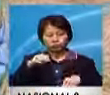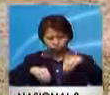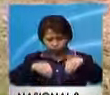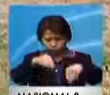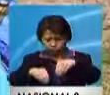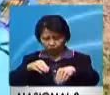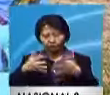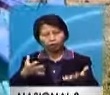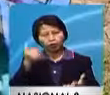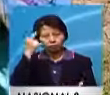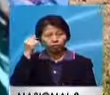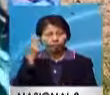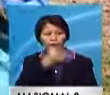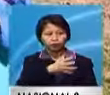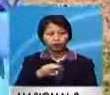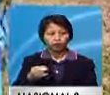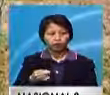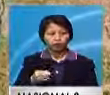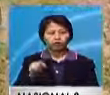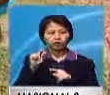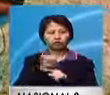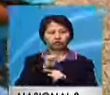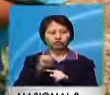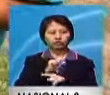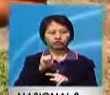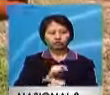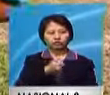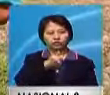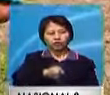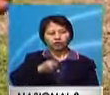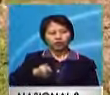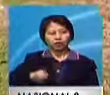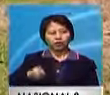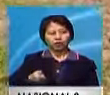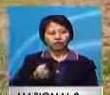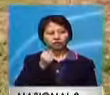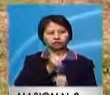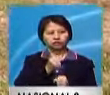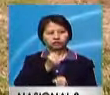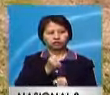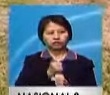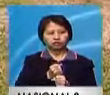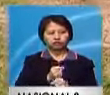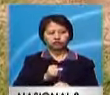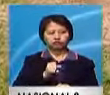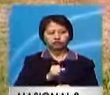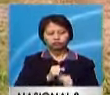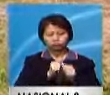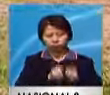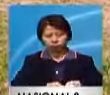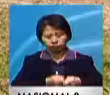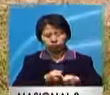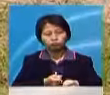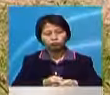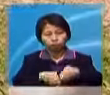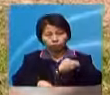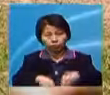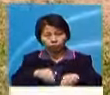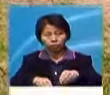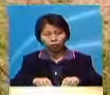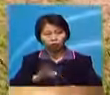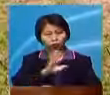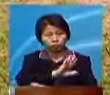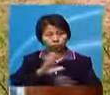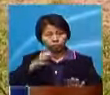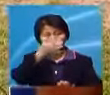ditanam dan juga menggunakan peralatan kerja-kerja sawah. Kalau anda datang ke Pulau Langkawi, jangan lupa